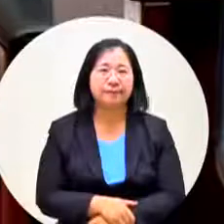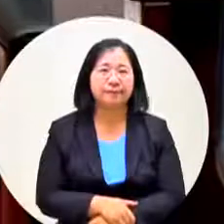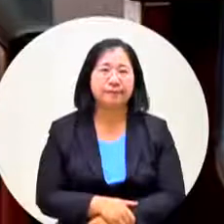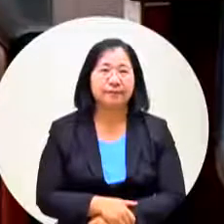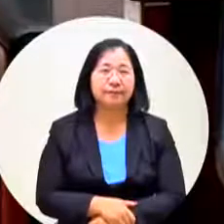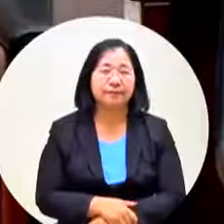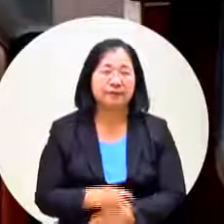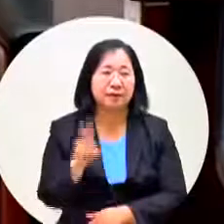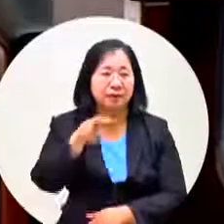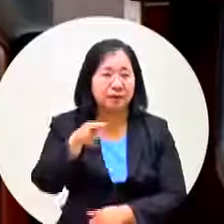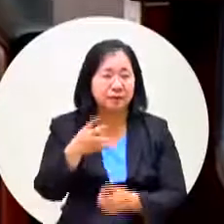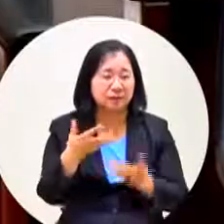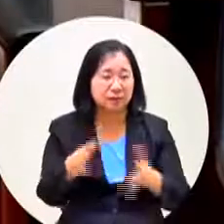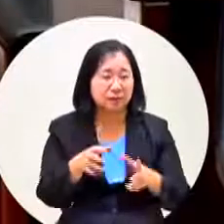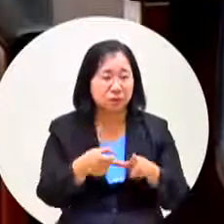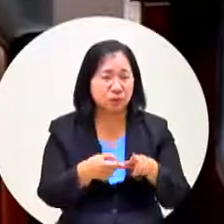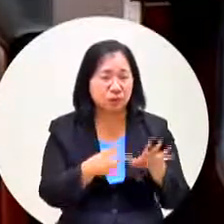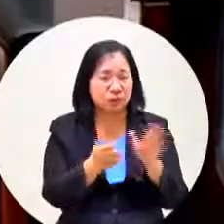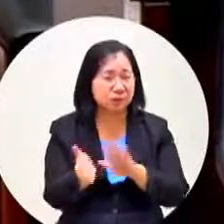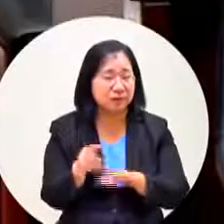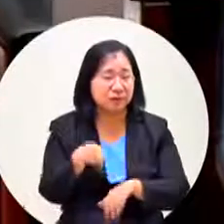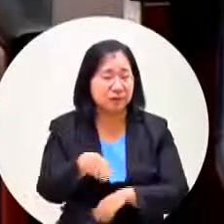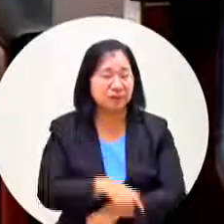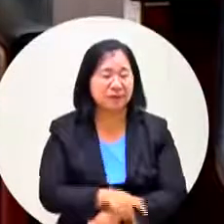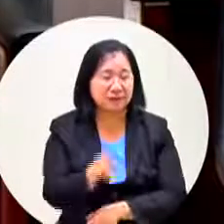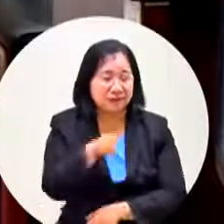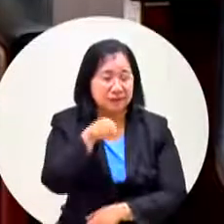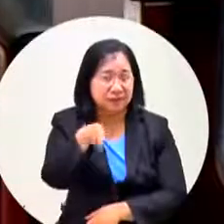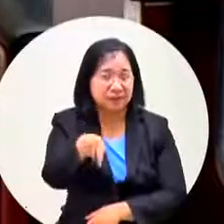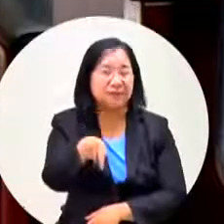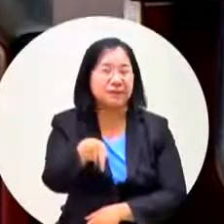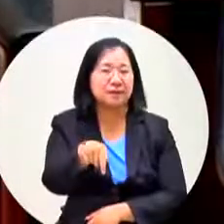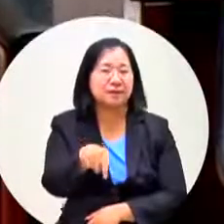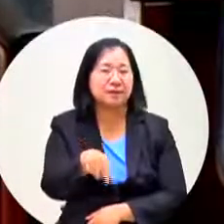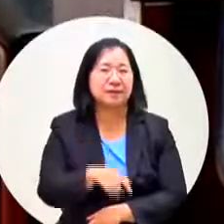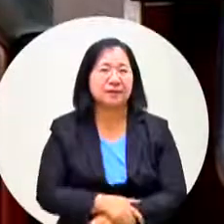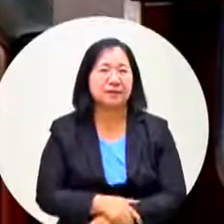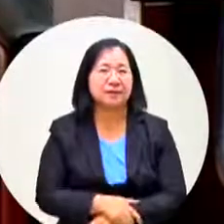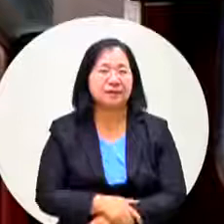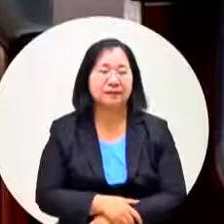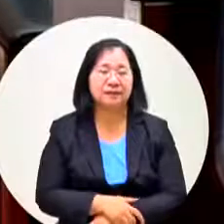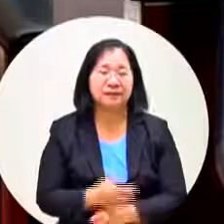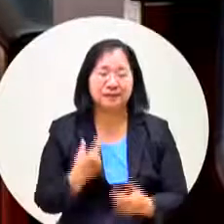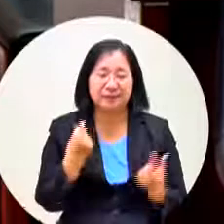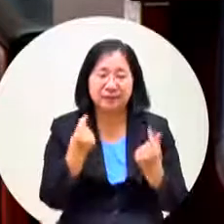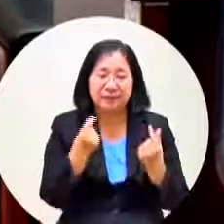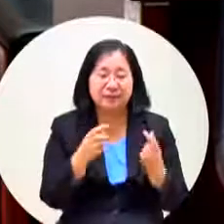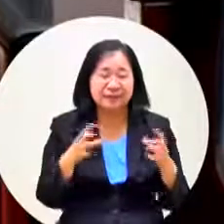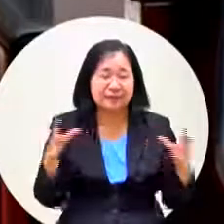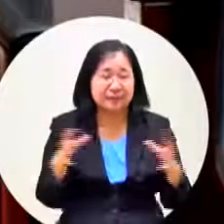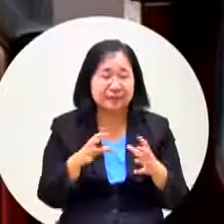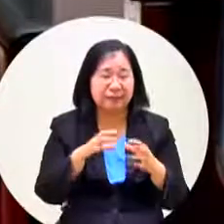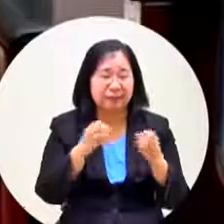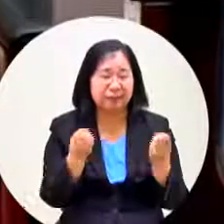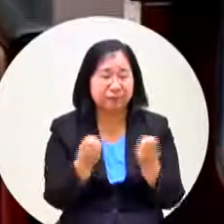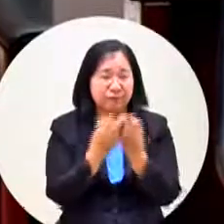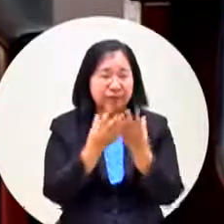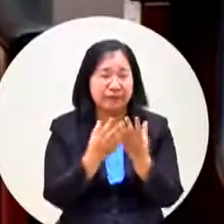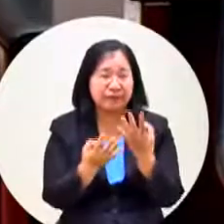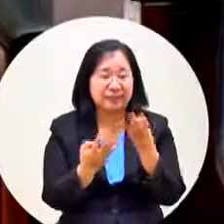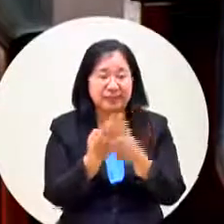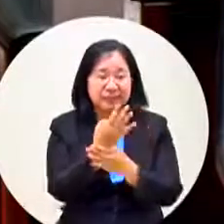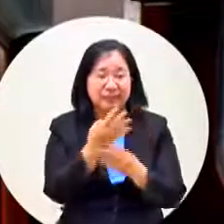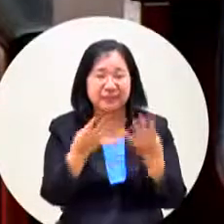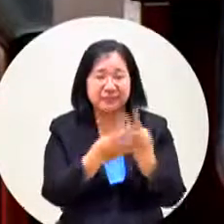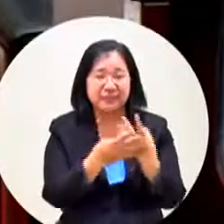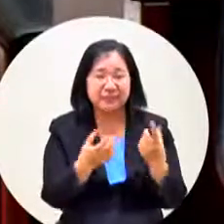马咱高雄要来招商，啊，咱无土地，吼，这两千几公